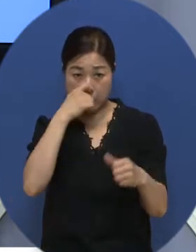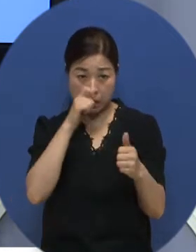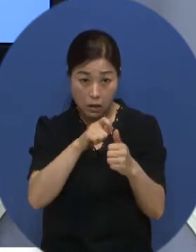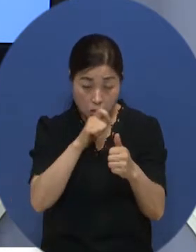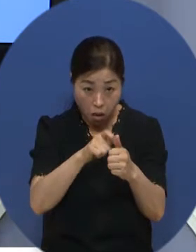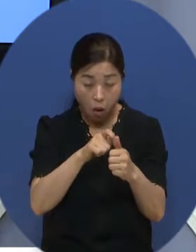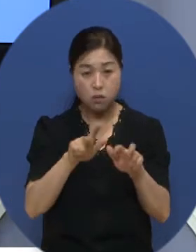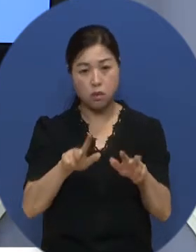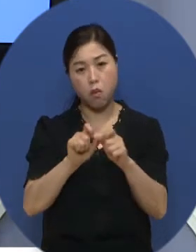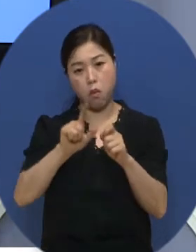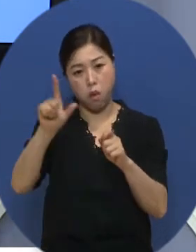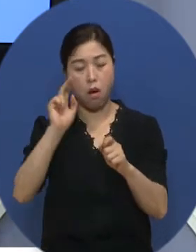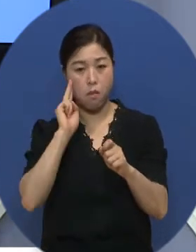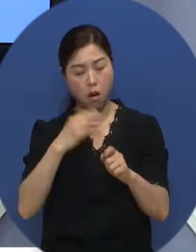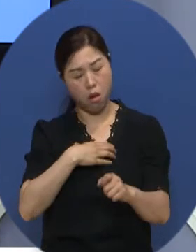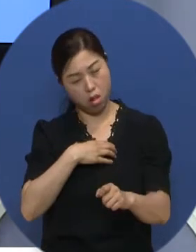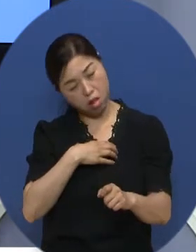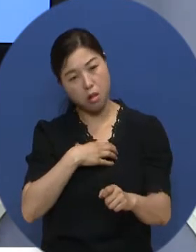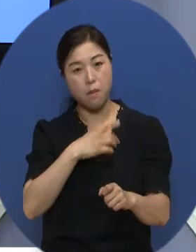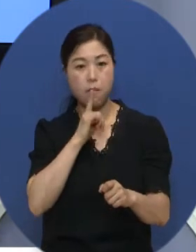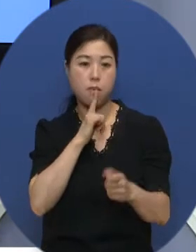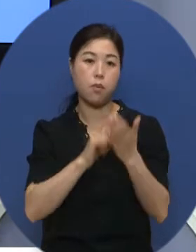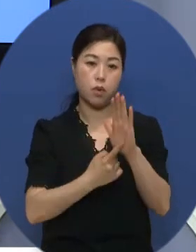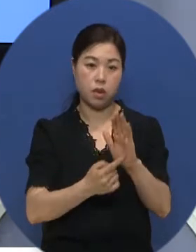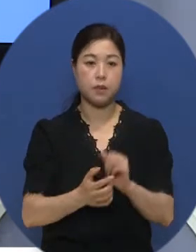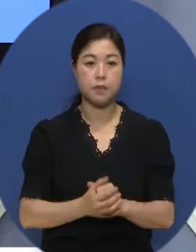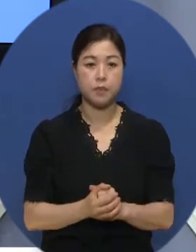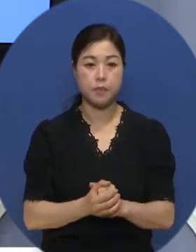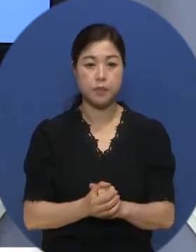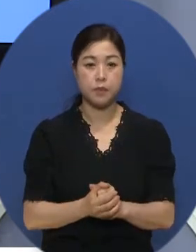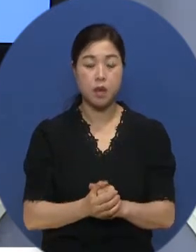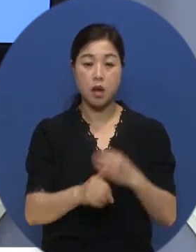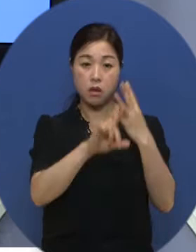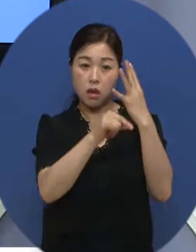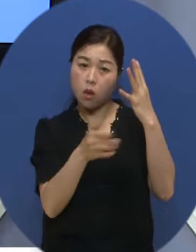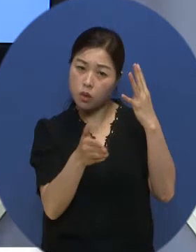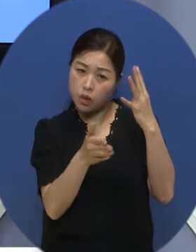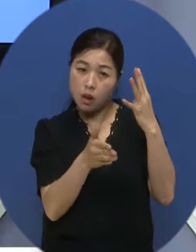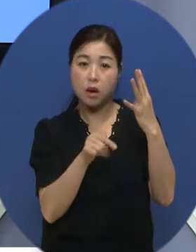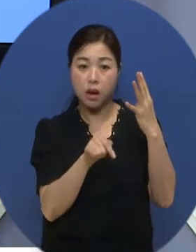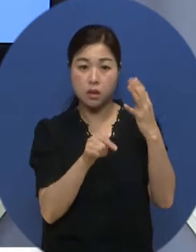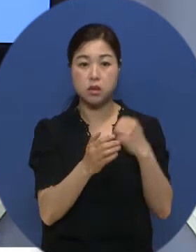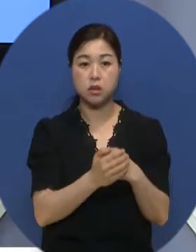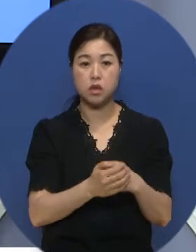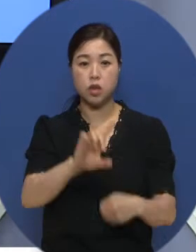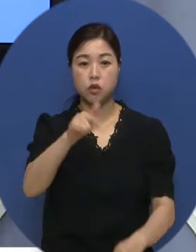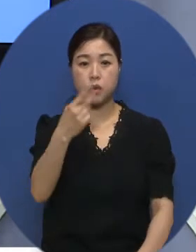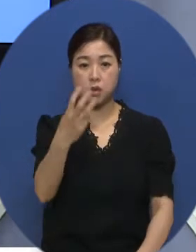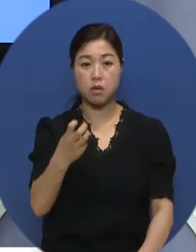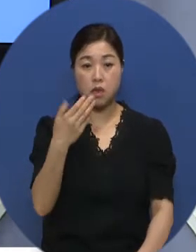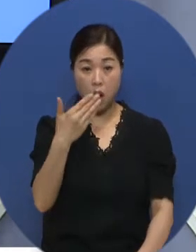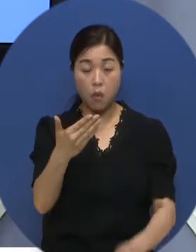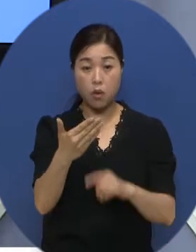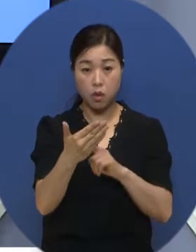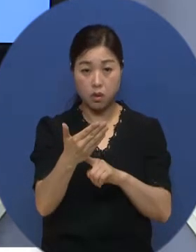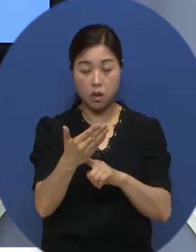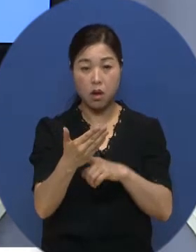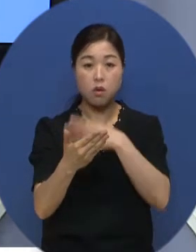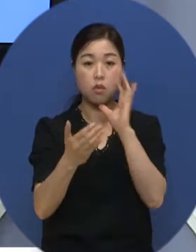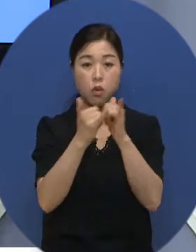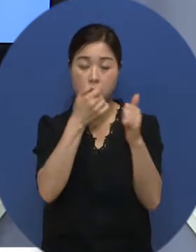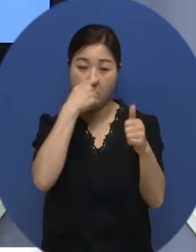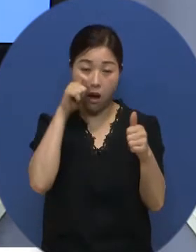증가했다 고 우려를 표명했습니다 올해 역시 4월까지 총 6백 39권 의 노인 학대 가